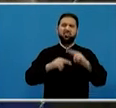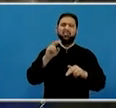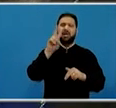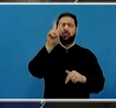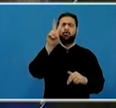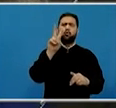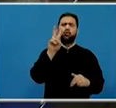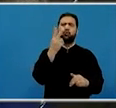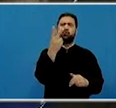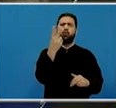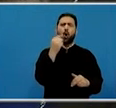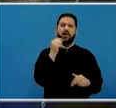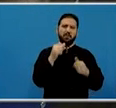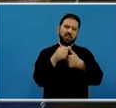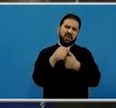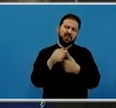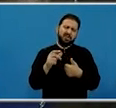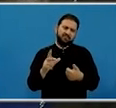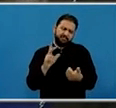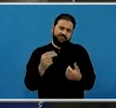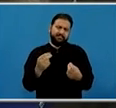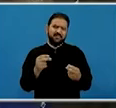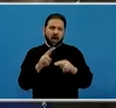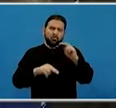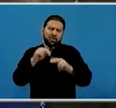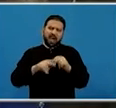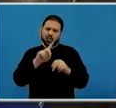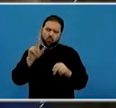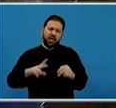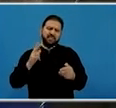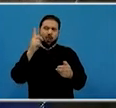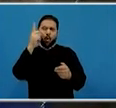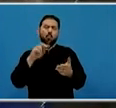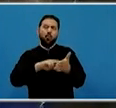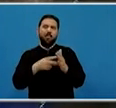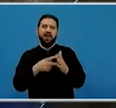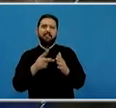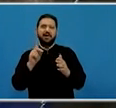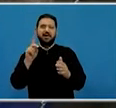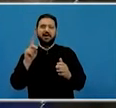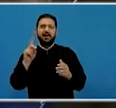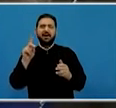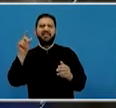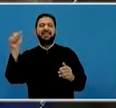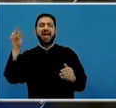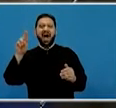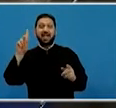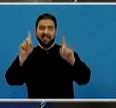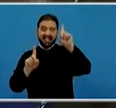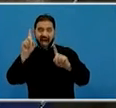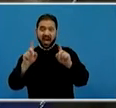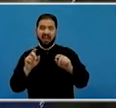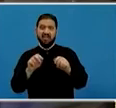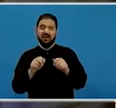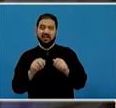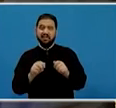întemeiată, este bine să rămână în interesul ambelor persoane, în interesul copiilor, în interesul tuturor și întotdeauna familia a fost la bază